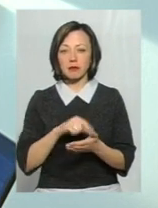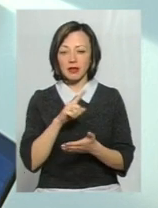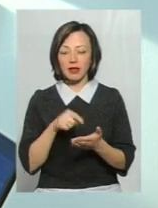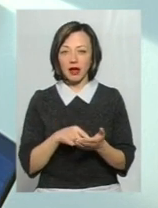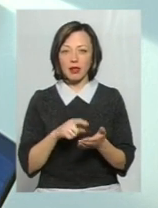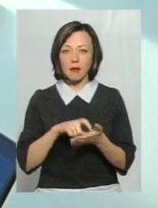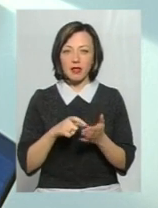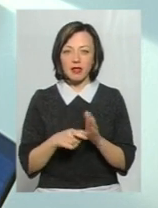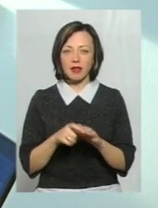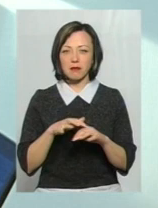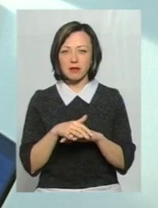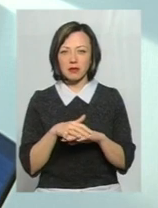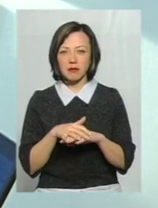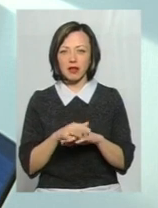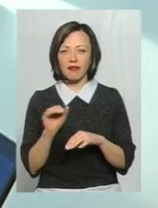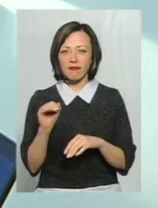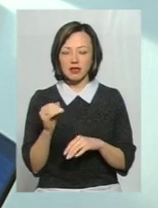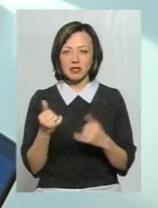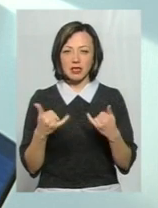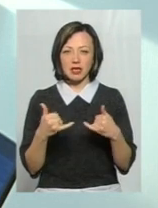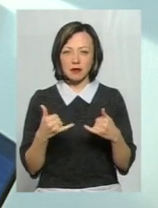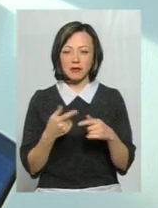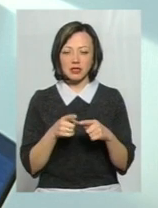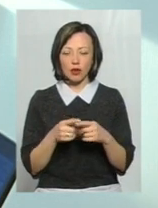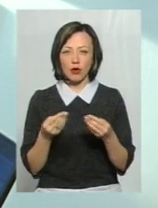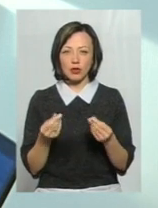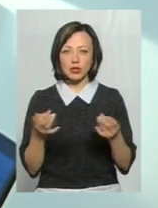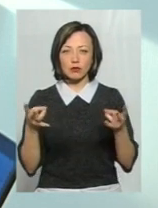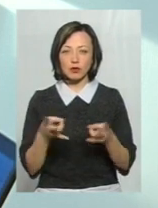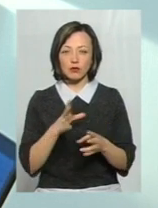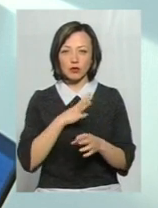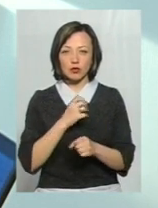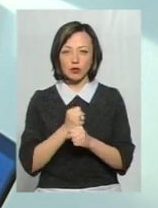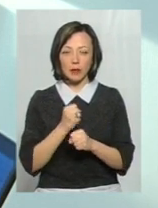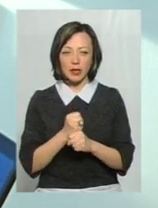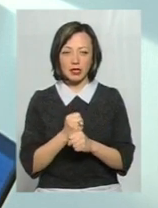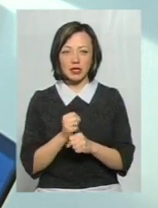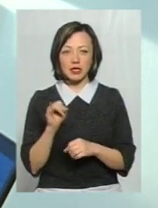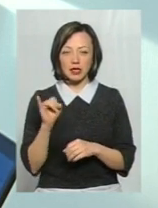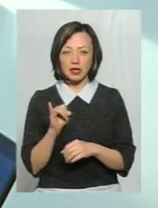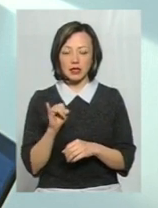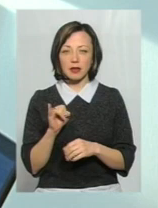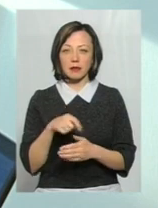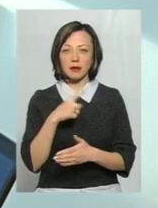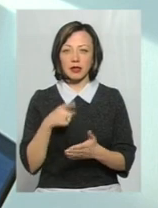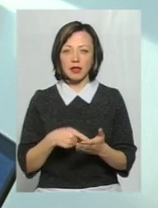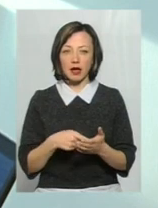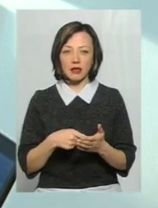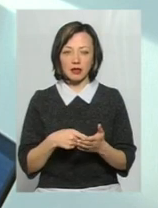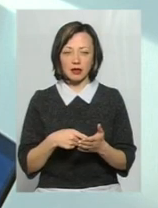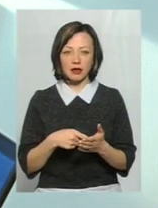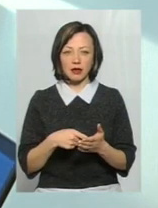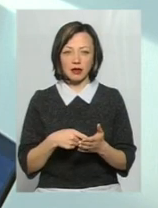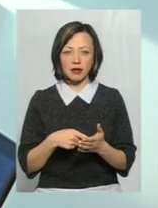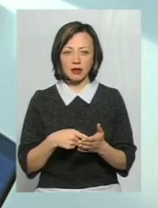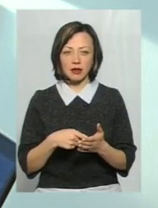там, математики, фізики, хімії, які зобов'язані. Це цільові кошти, які необхідно було зробити. Це питання експерименту,